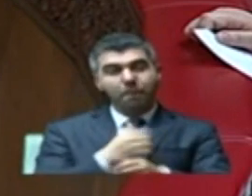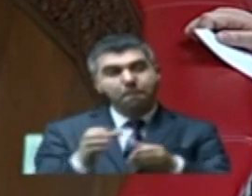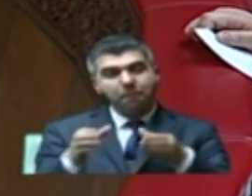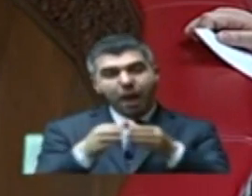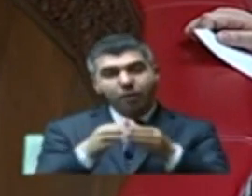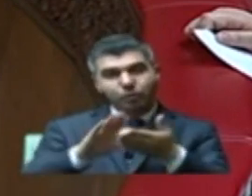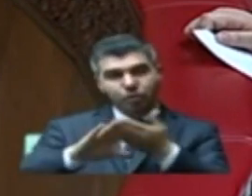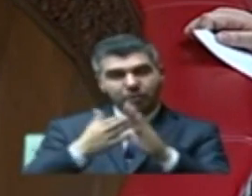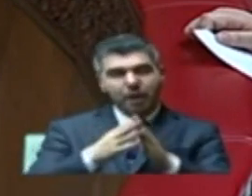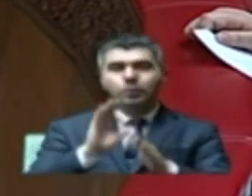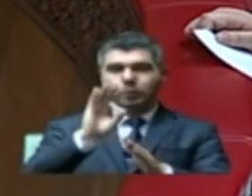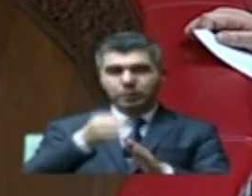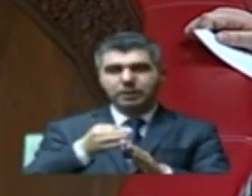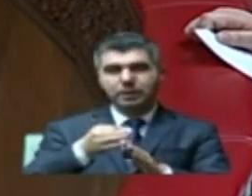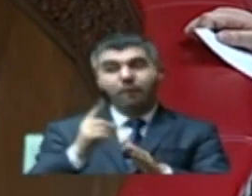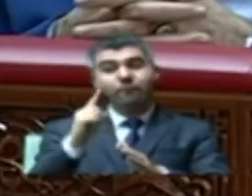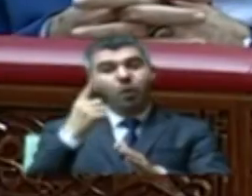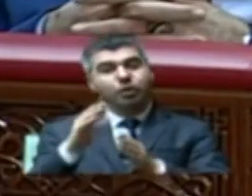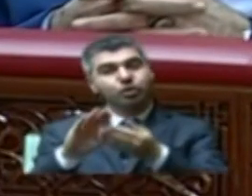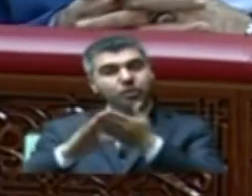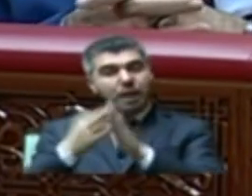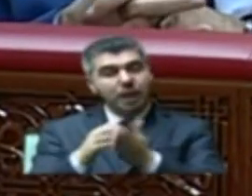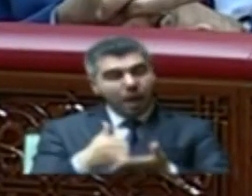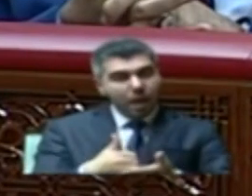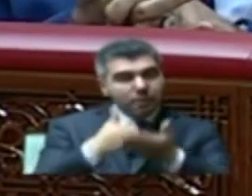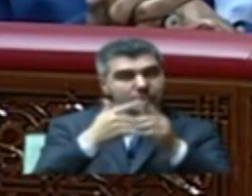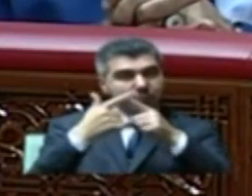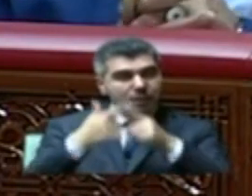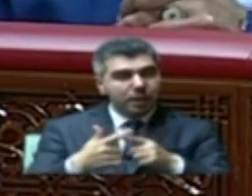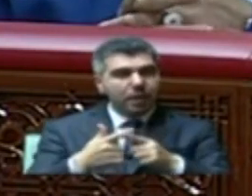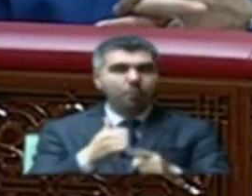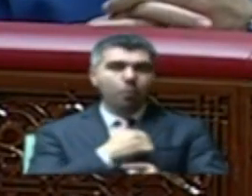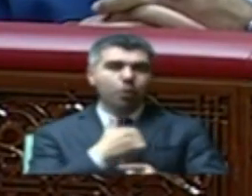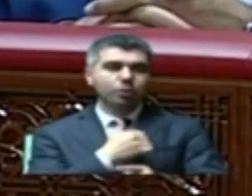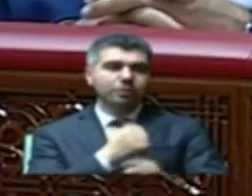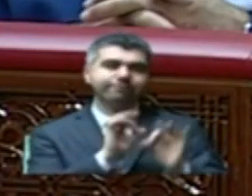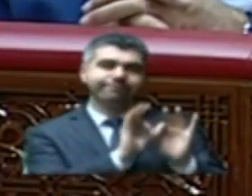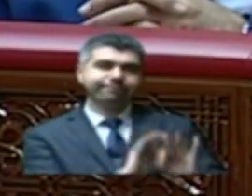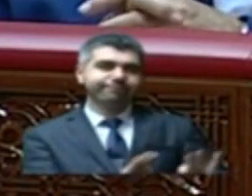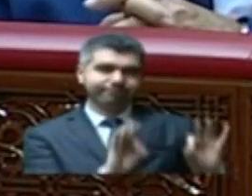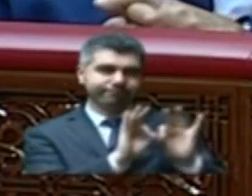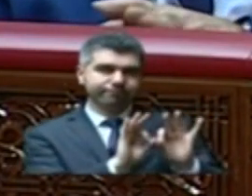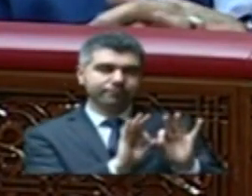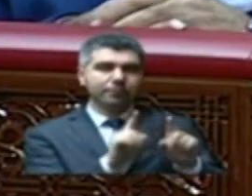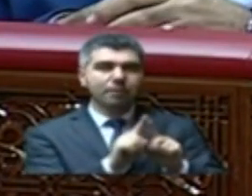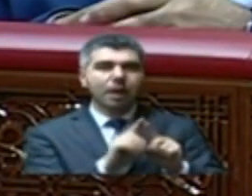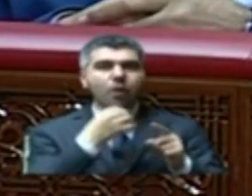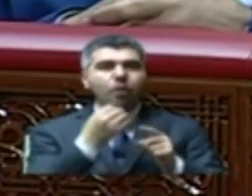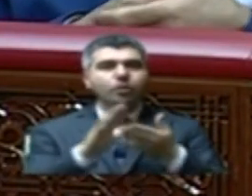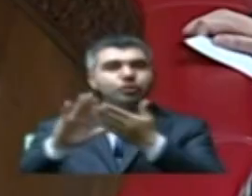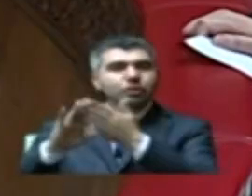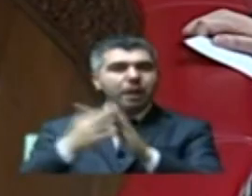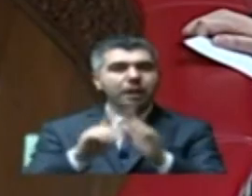دائما تقدم التعاونيات على الفرادة، لإيماننا العميق بأنه اليوم العمل التعاوني كيف ما قلت كيشكل دعامة